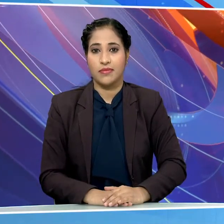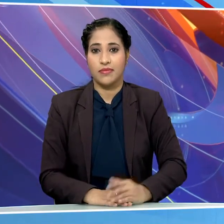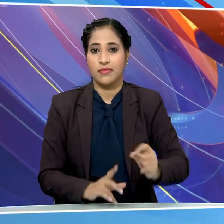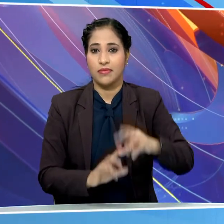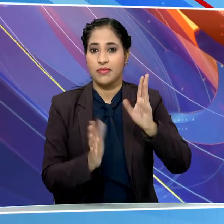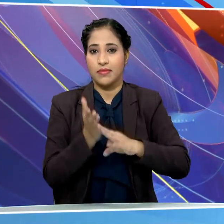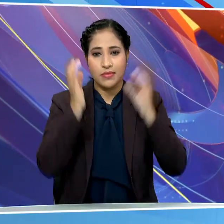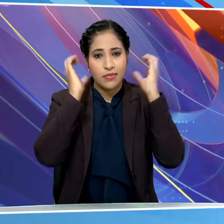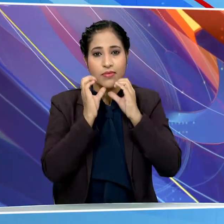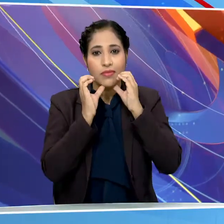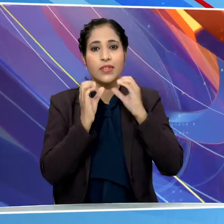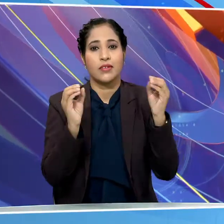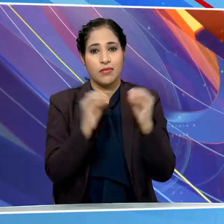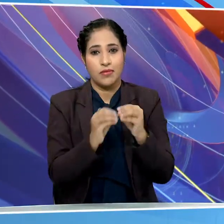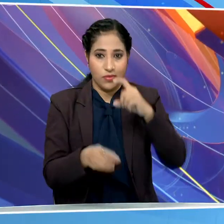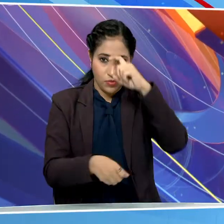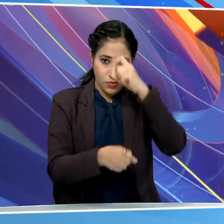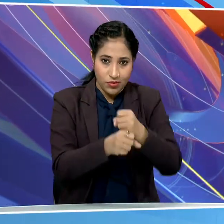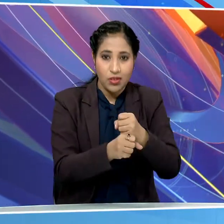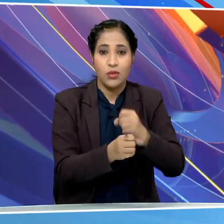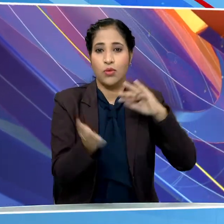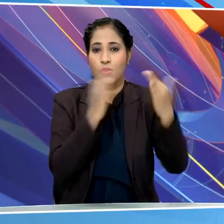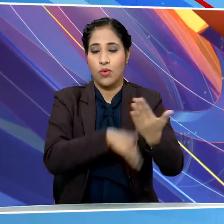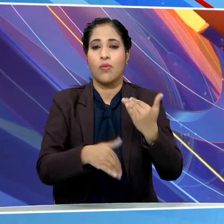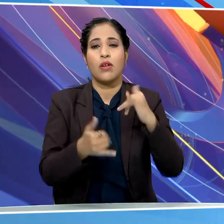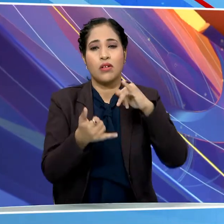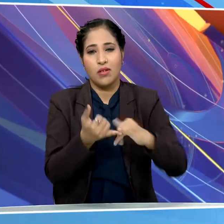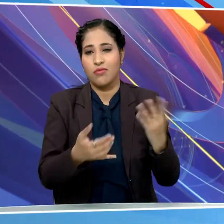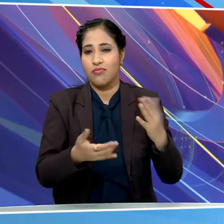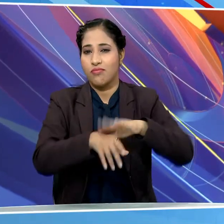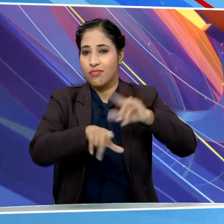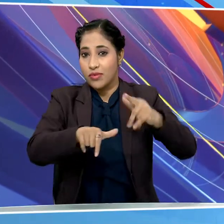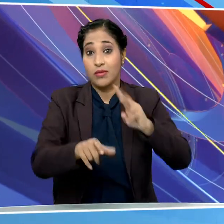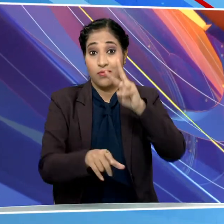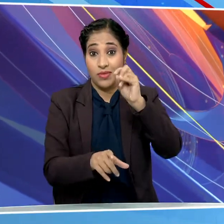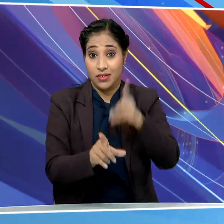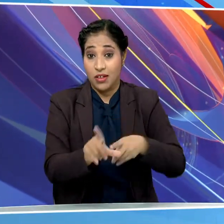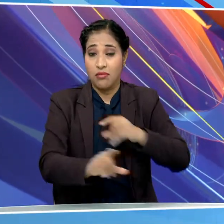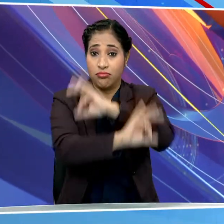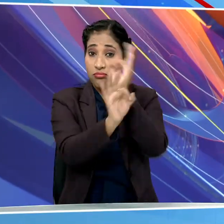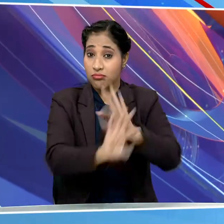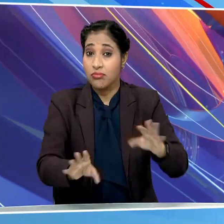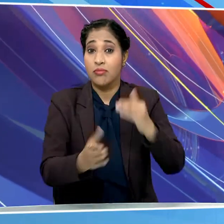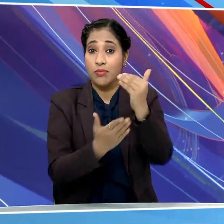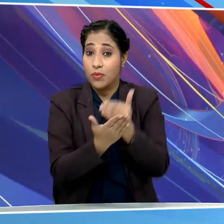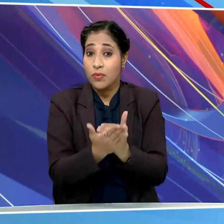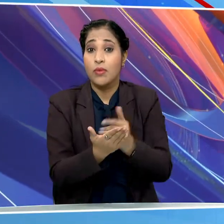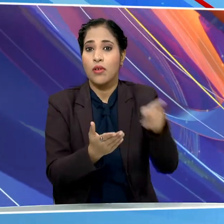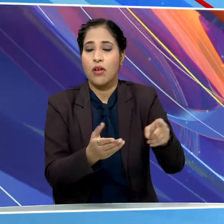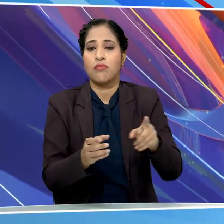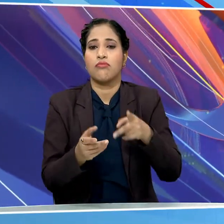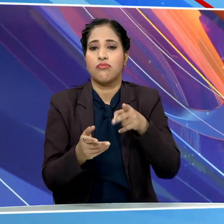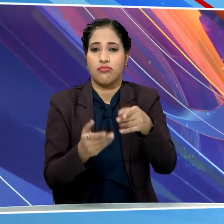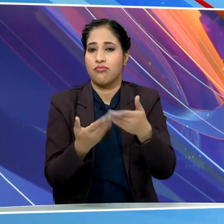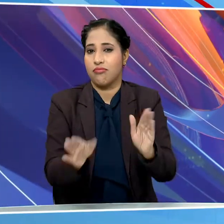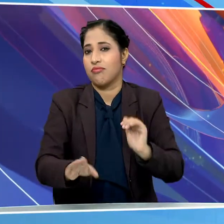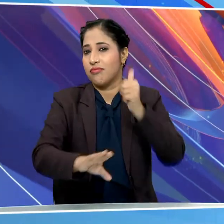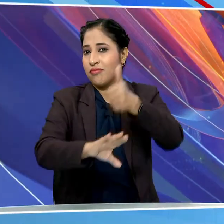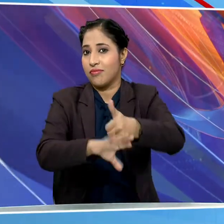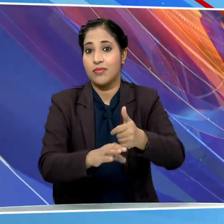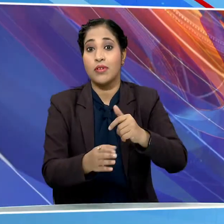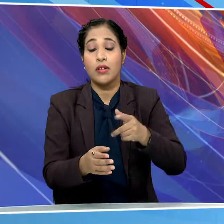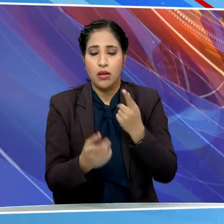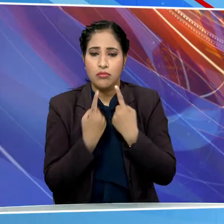और पीएम मोदी ने वाइब्रेंट गुजरात ग्लोबल समिट के 20 वर्ष पूरे होने पर आयोजित एक प्रदर्शनी का भी शुभारंभ किया और